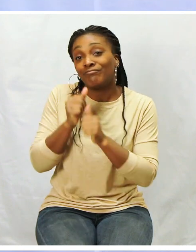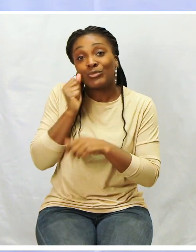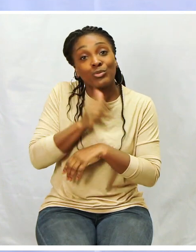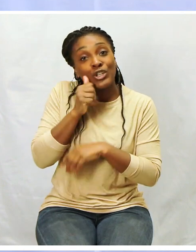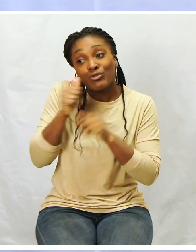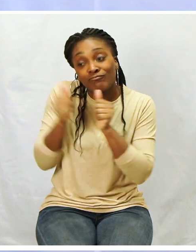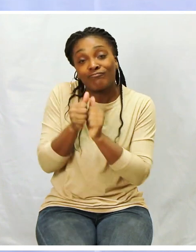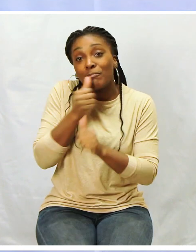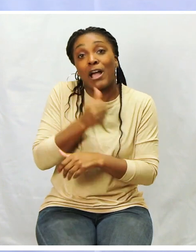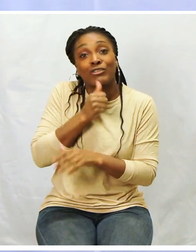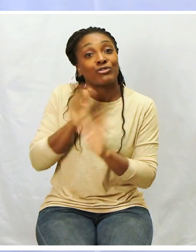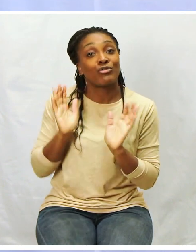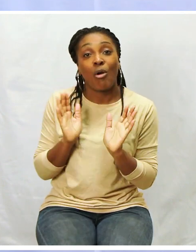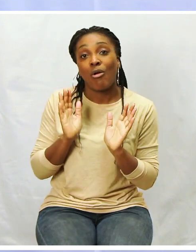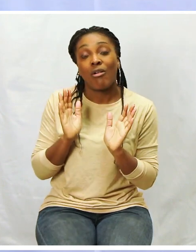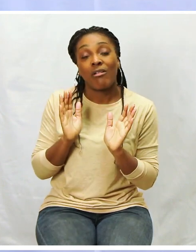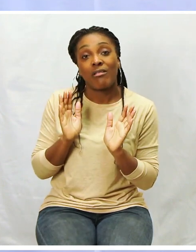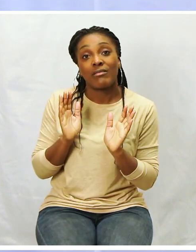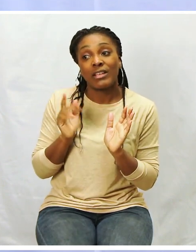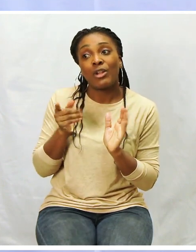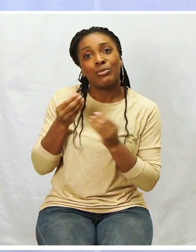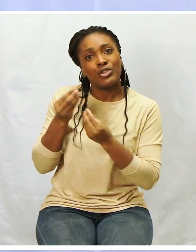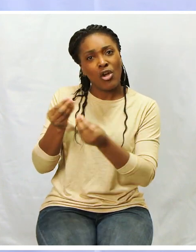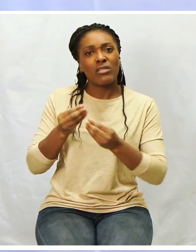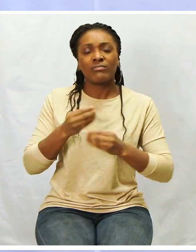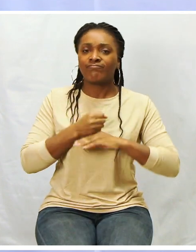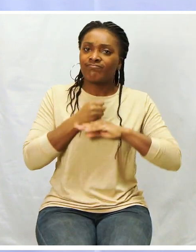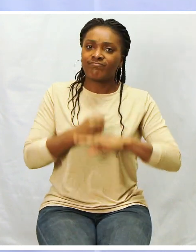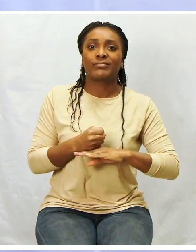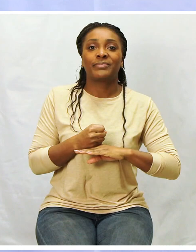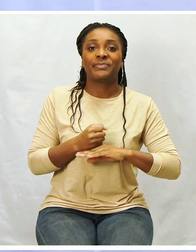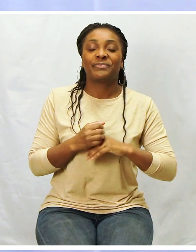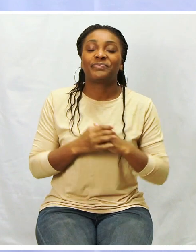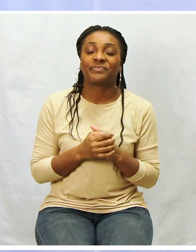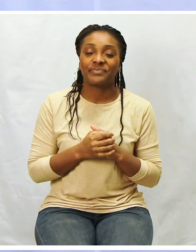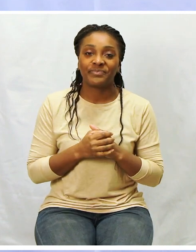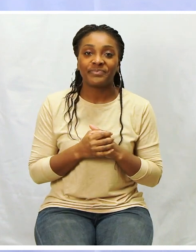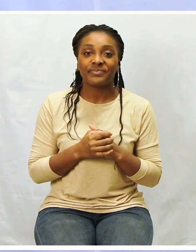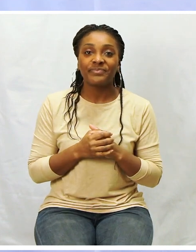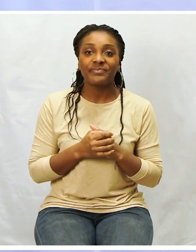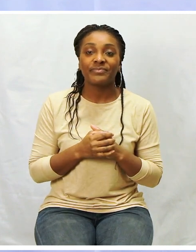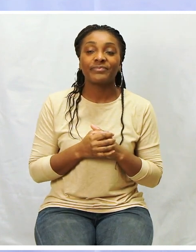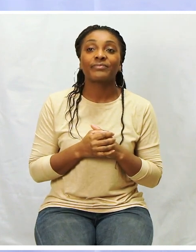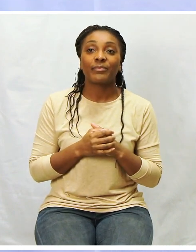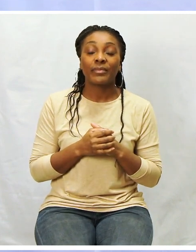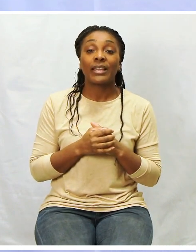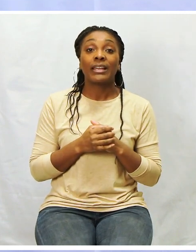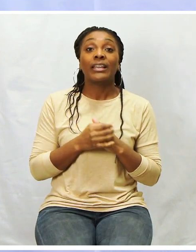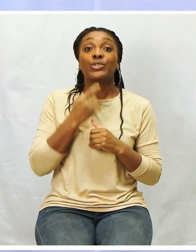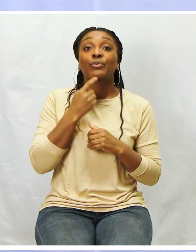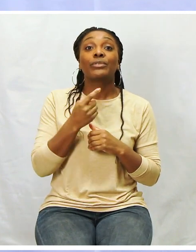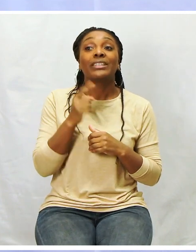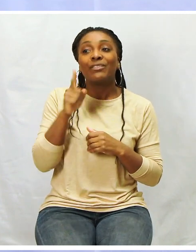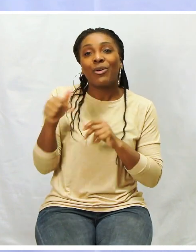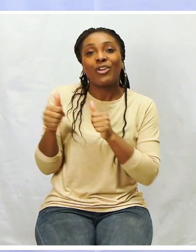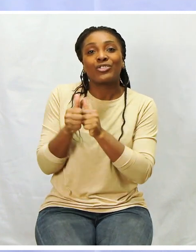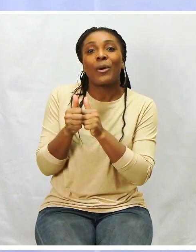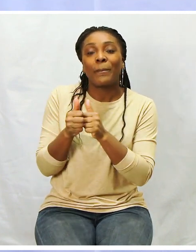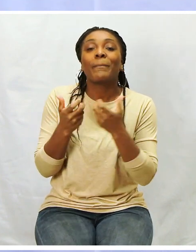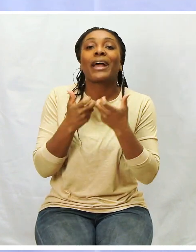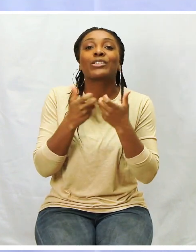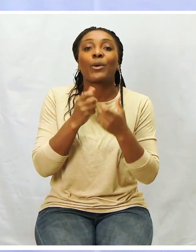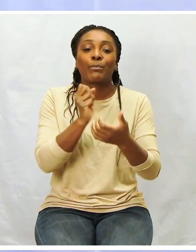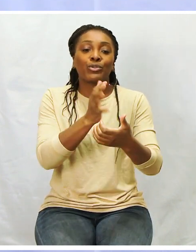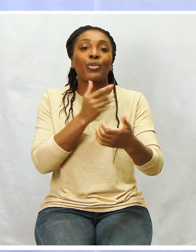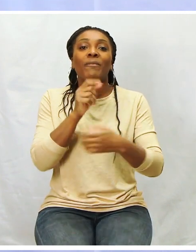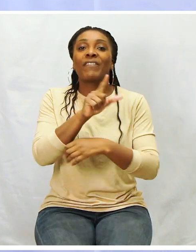et ça lui donnera une mesure d'assurance dans sa vie. Quand je dis présent, on a cet exemple dans le psaume